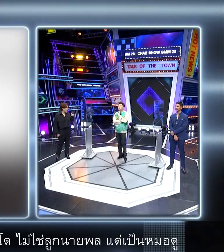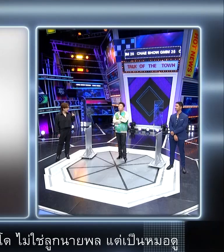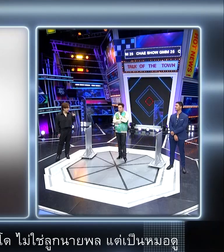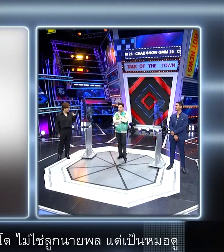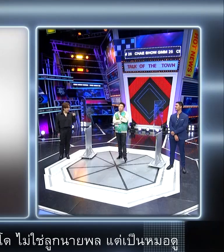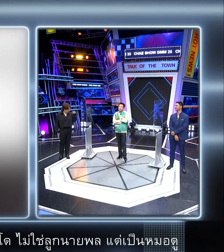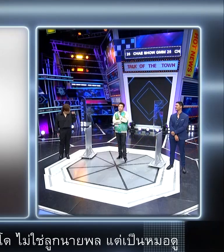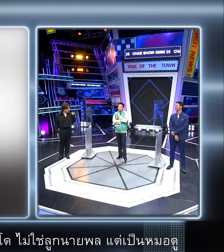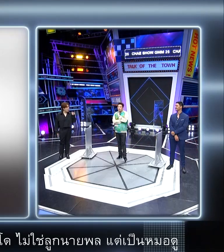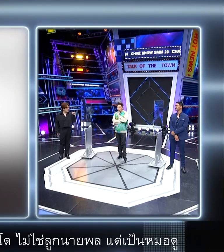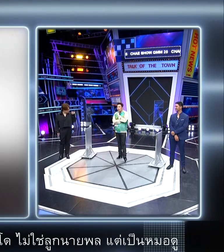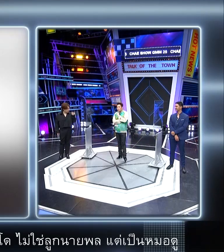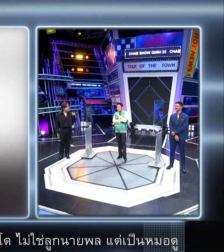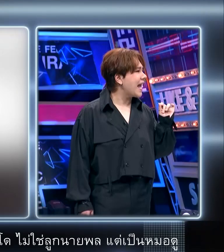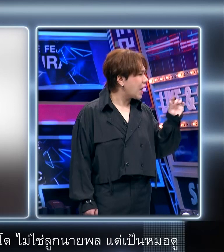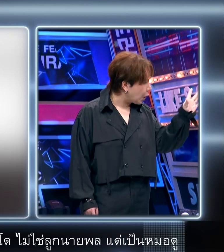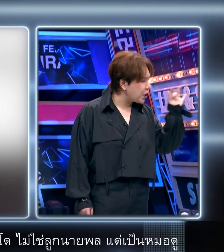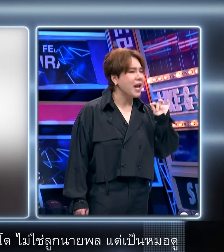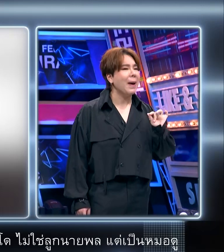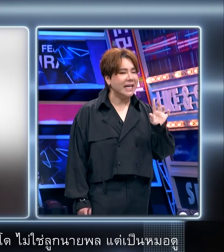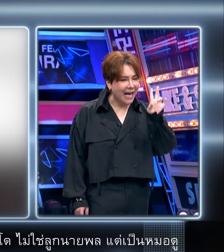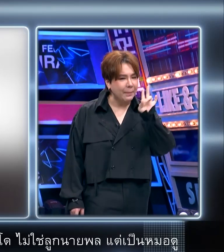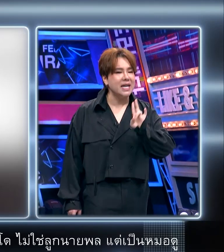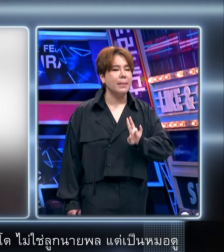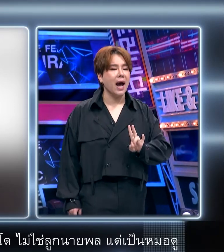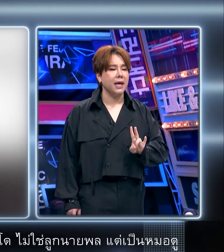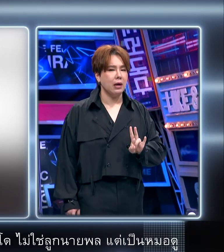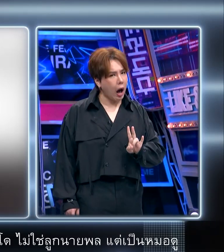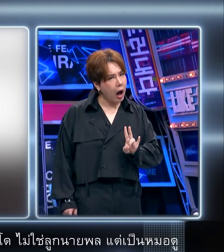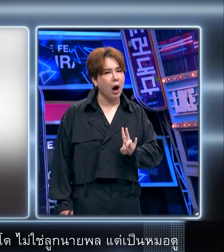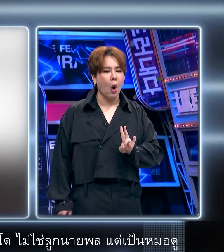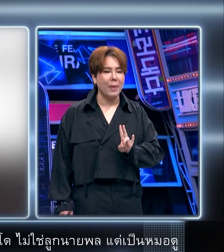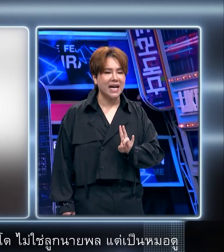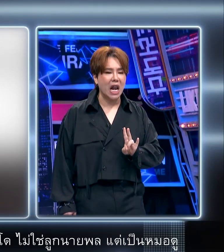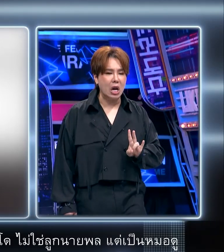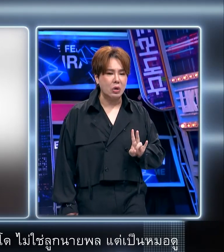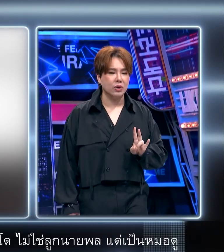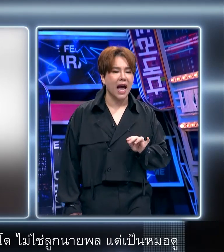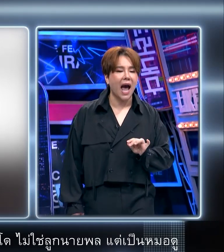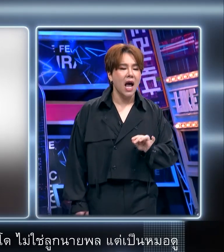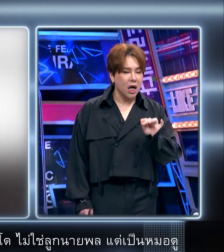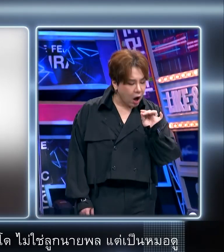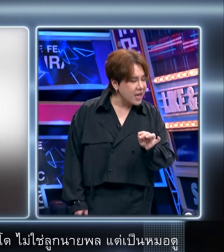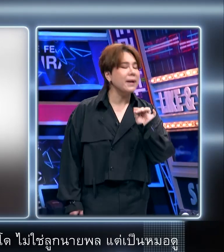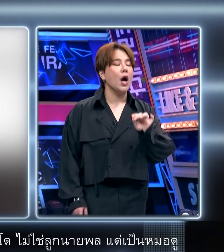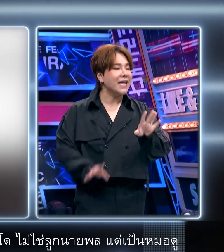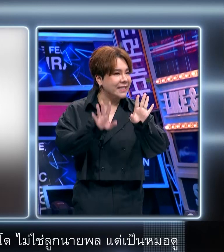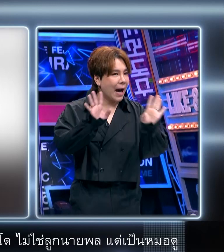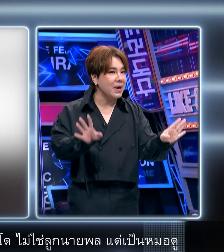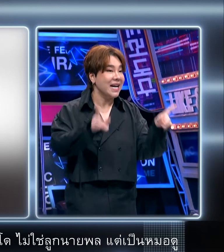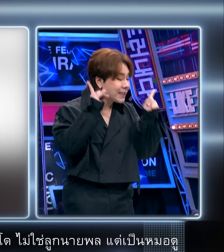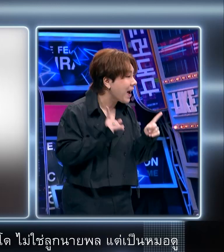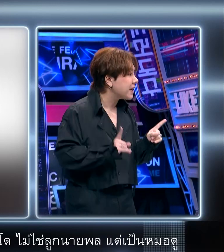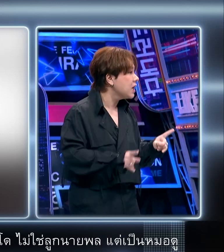ยได้ไหม เป็นลูกในพลนม 200,000 แต่ลดหน่อยได้ไหมเหลือ 30,000 ได้ไหมเอองงเหมือนกันลูกนะคะก็เรียกร้อยจ่